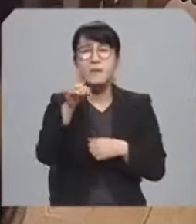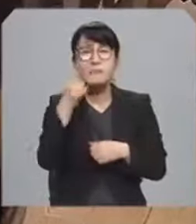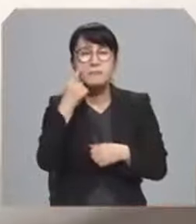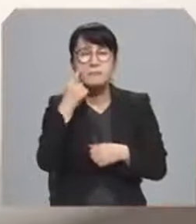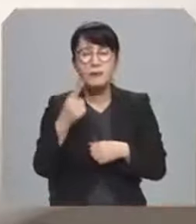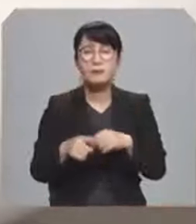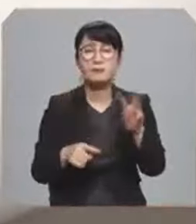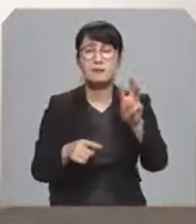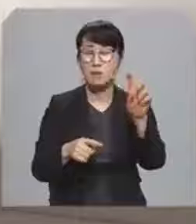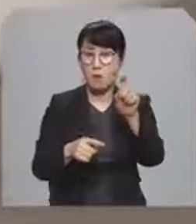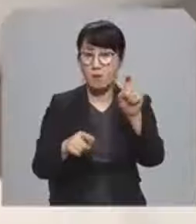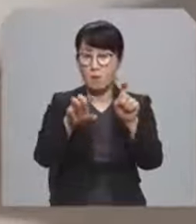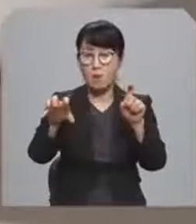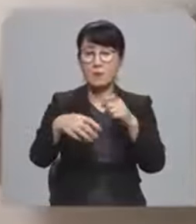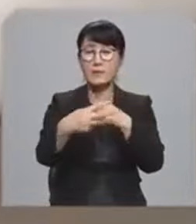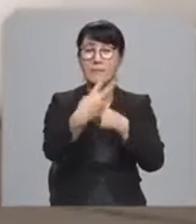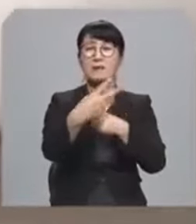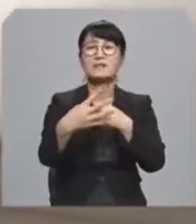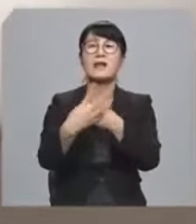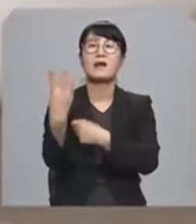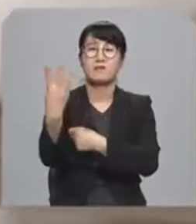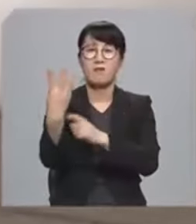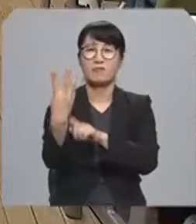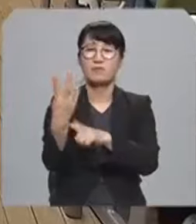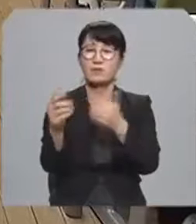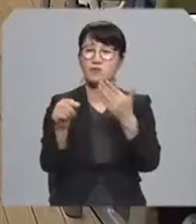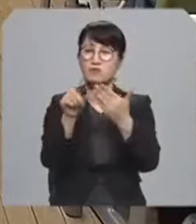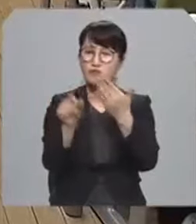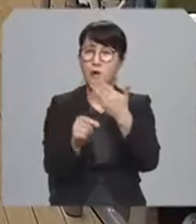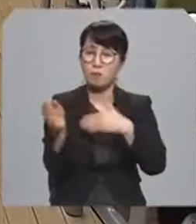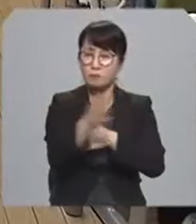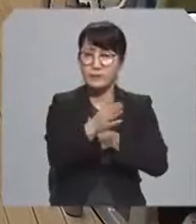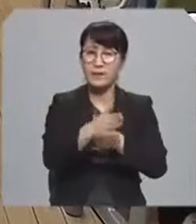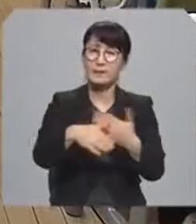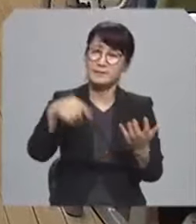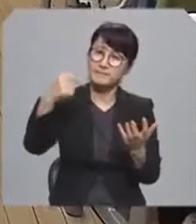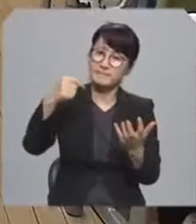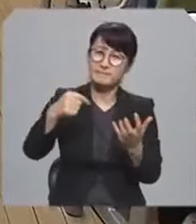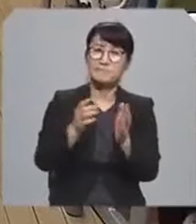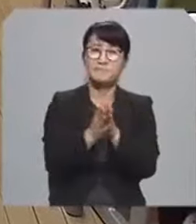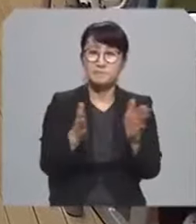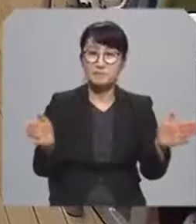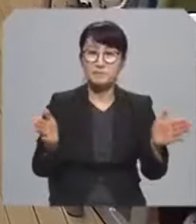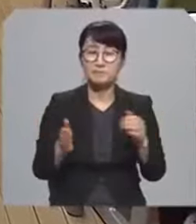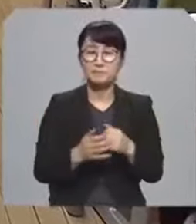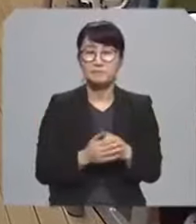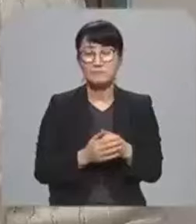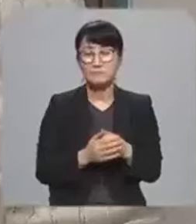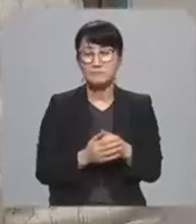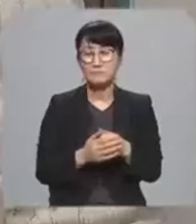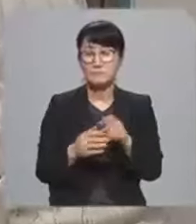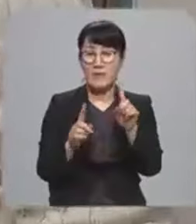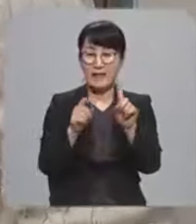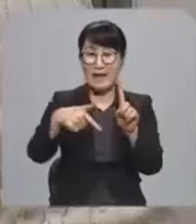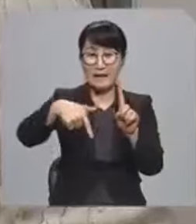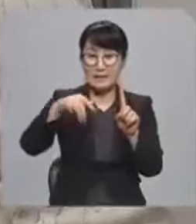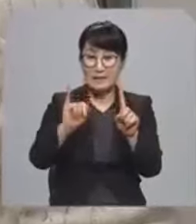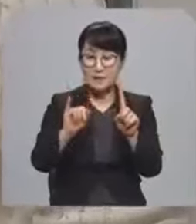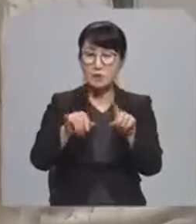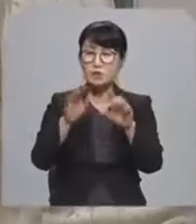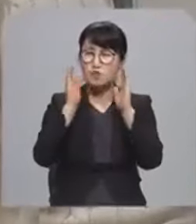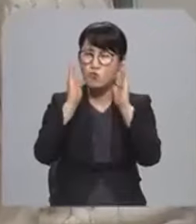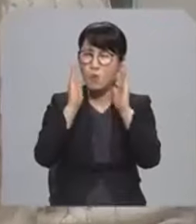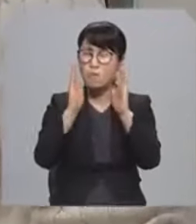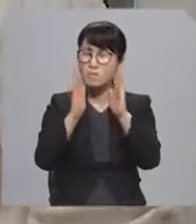3학년과 4학년을 대상으로 당장 2학기에 적용할 예정입니다 한학기에 편성된 수업 시간은 가장